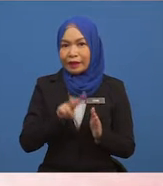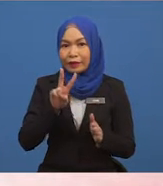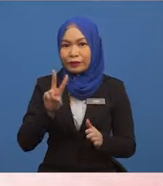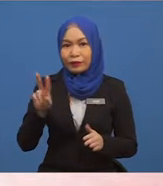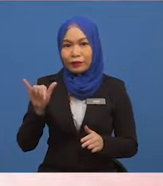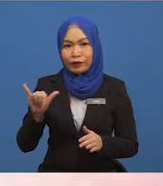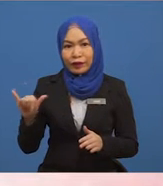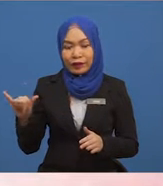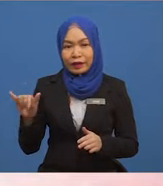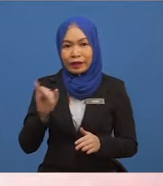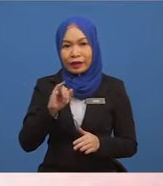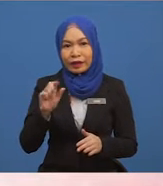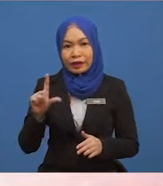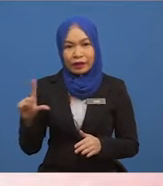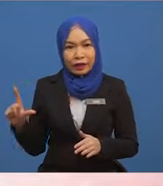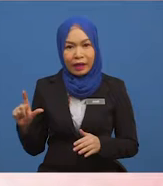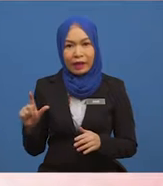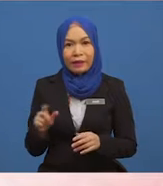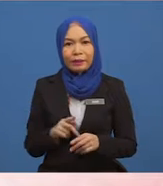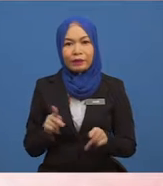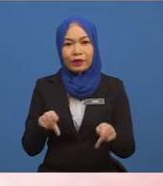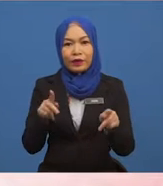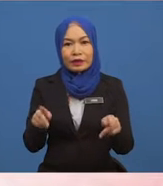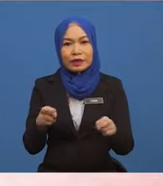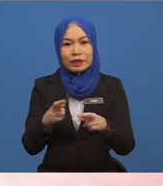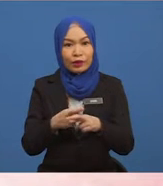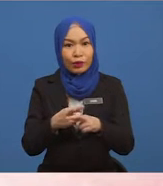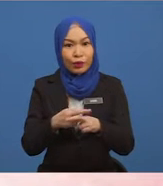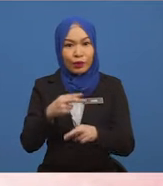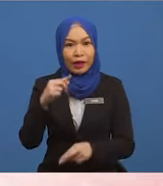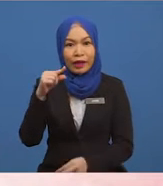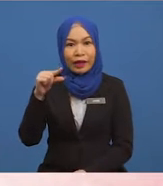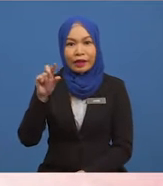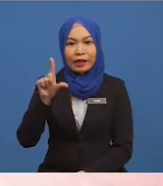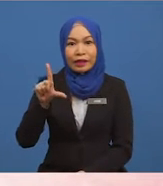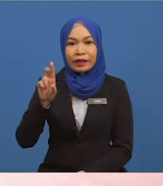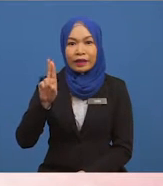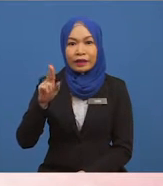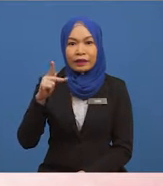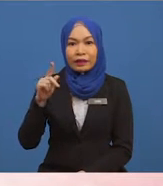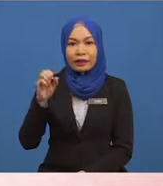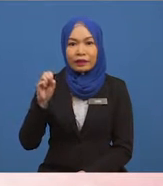proses penguraian glukosa dan penukaran kepada tenaga kimia.